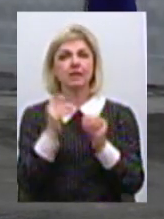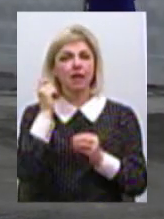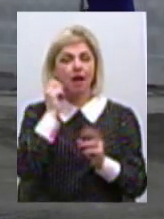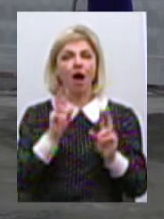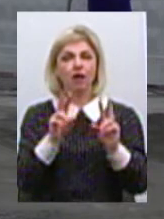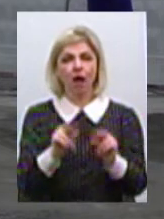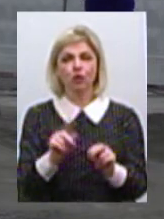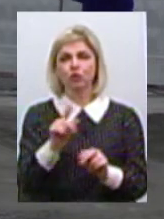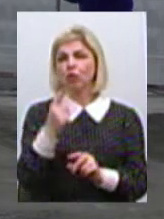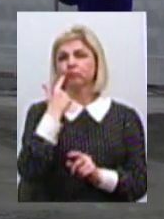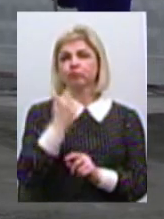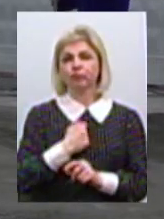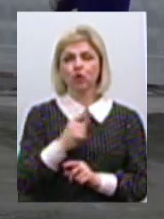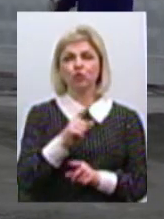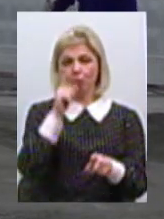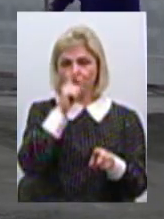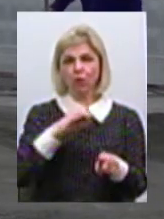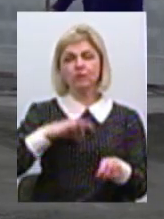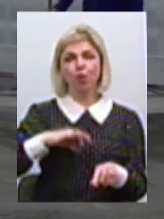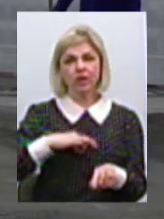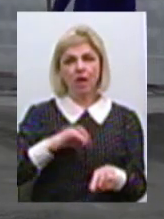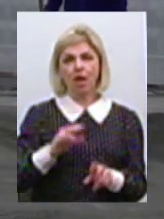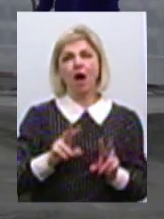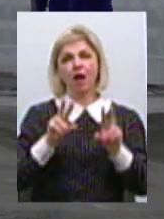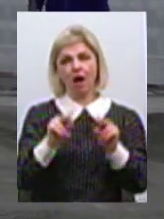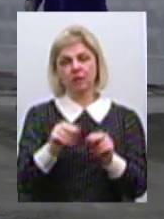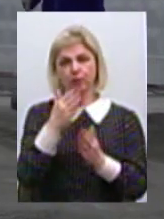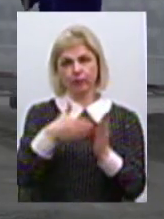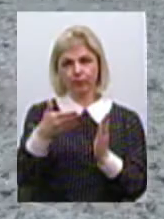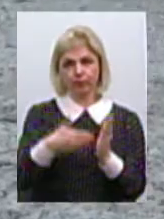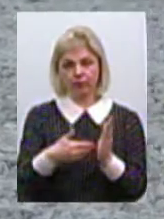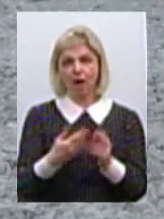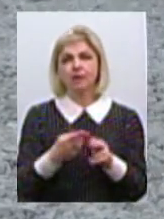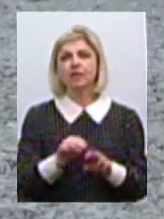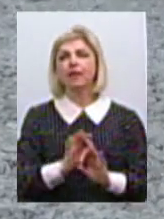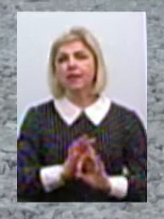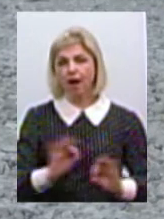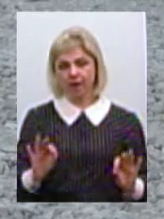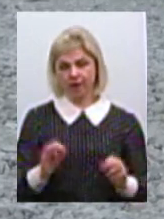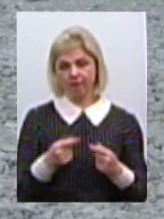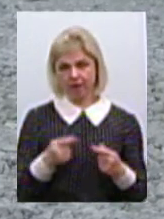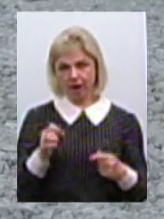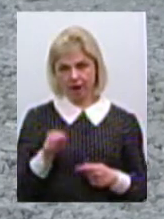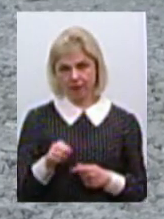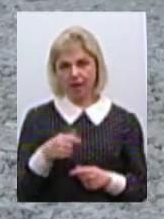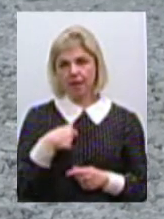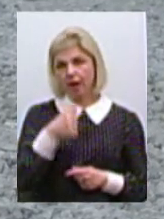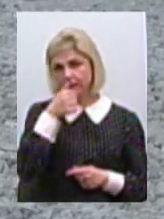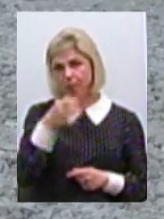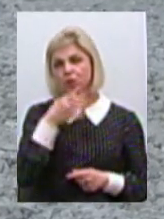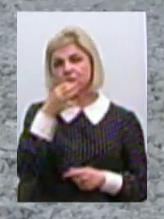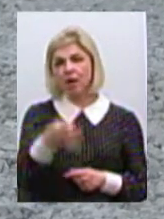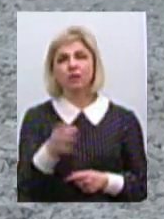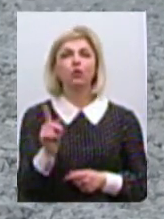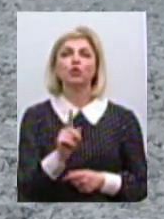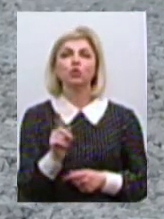зміг нам сказати, що погано експлуатувалось, тому гарантія анулюється. Це ідеальний, як на мене, варіант, але я не можу зараз ще сказати, що